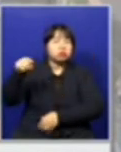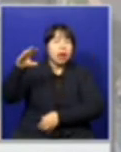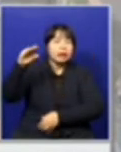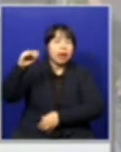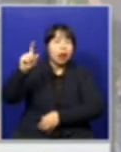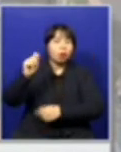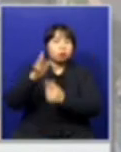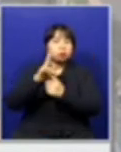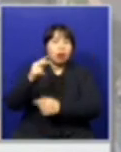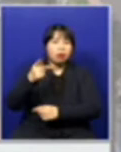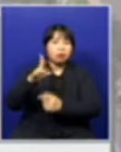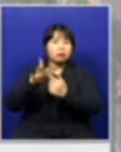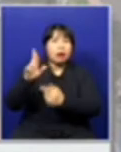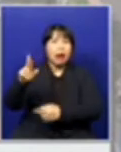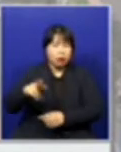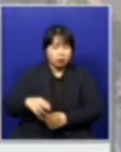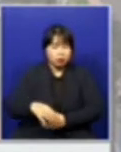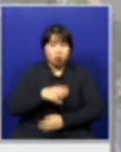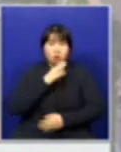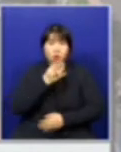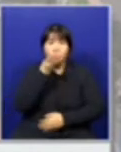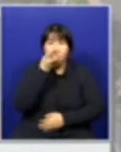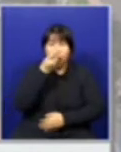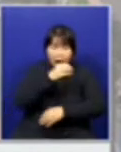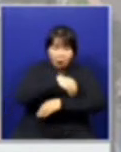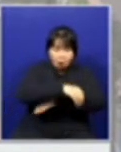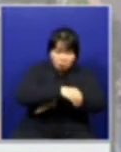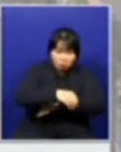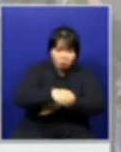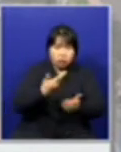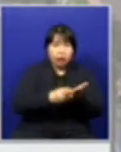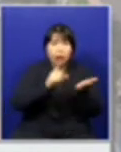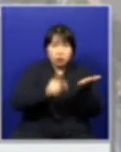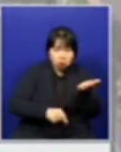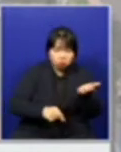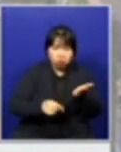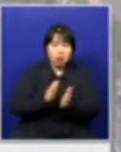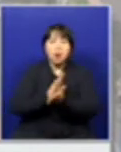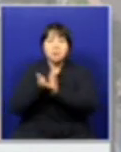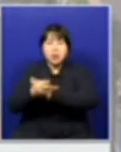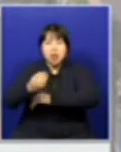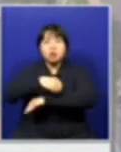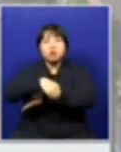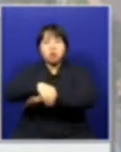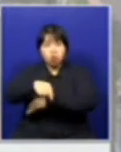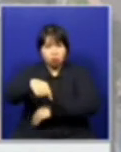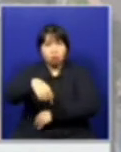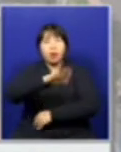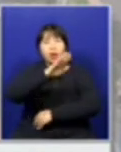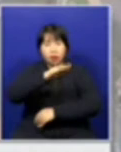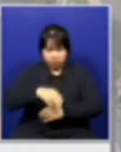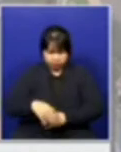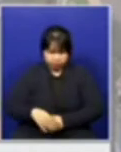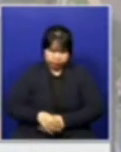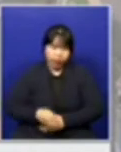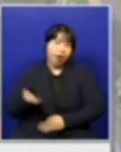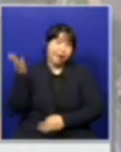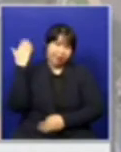ราคาก็ควรจะไปปลูกอย่างอื่นไม่ควรจะปลูกข้าววันนั้นน่ะพี่น้องประชาชนลำบากม